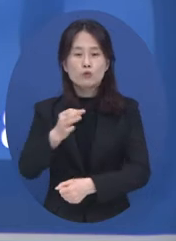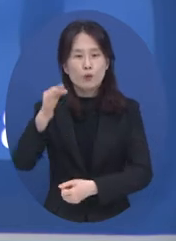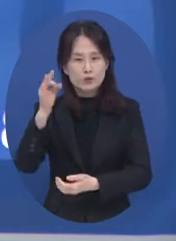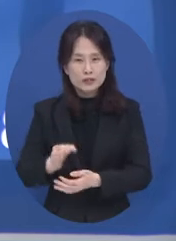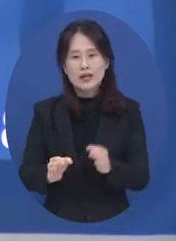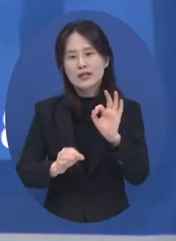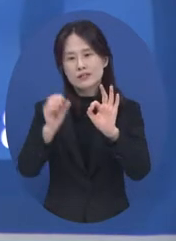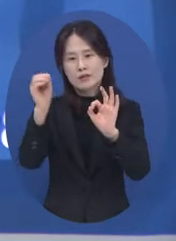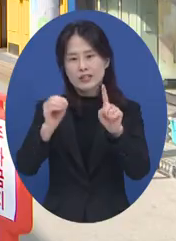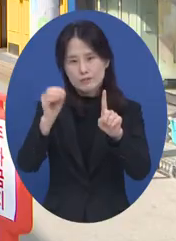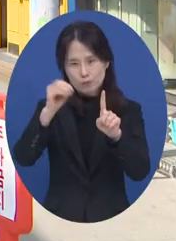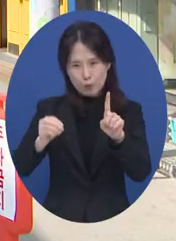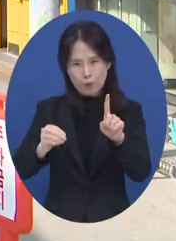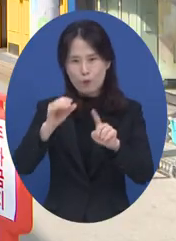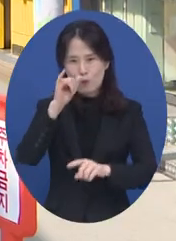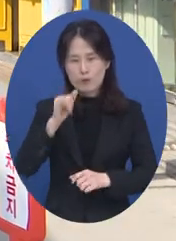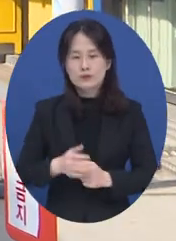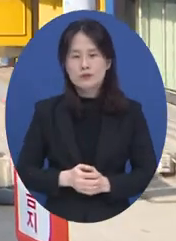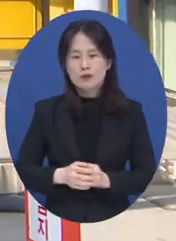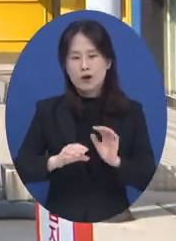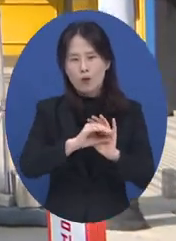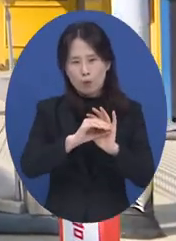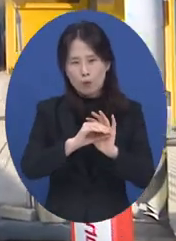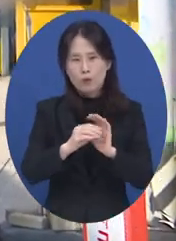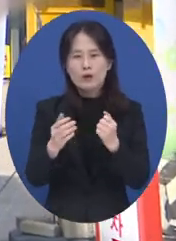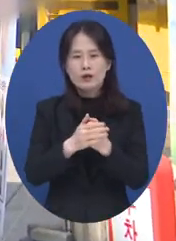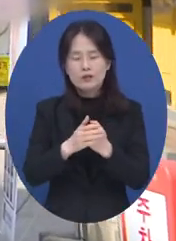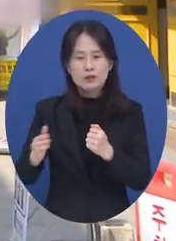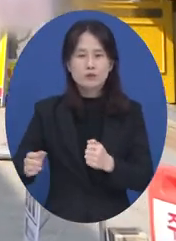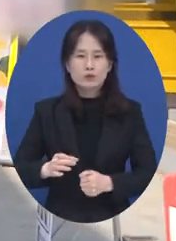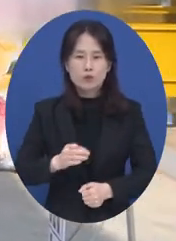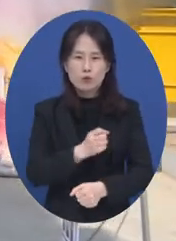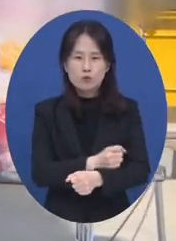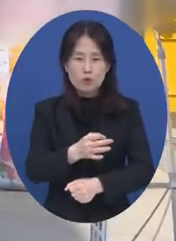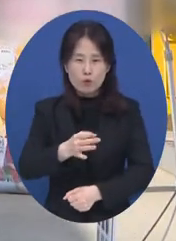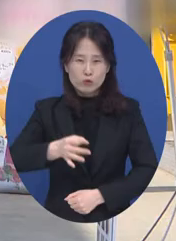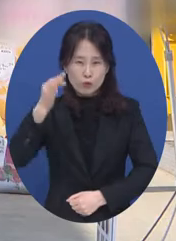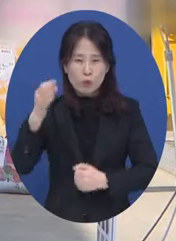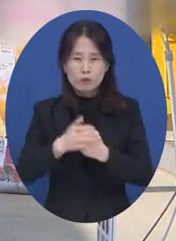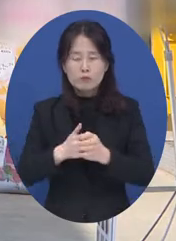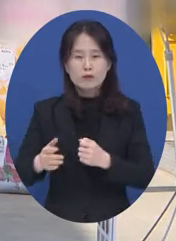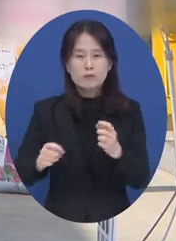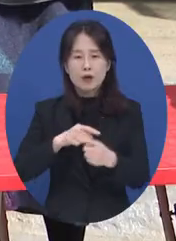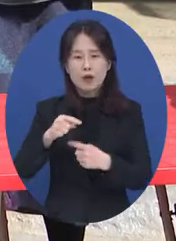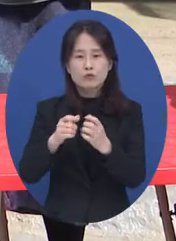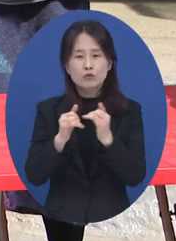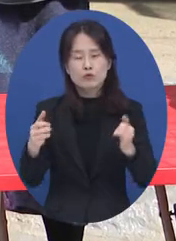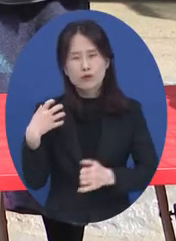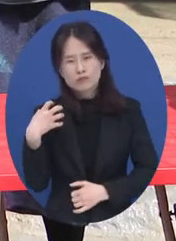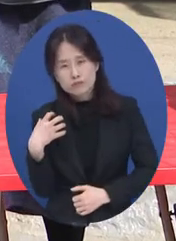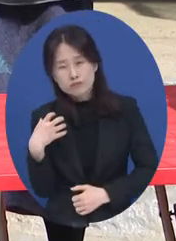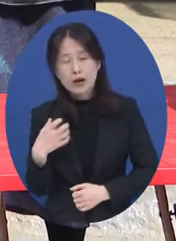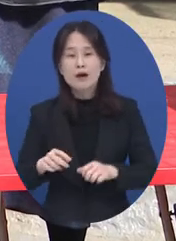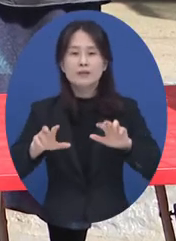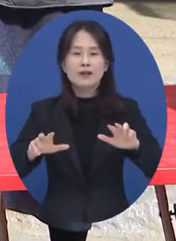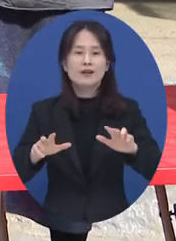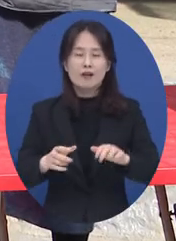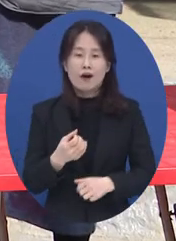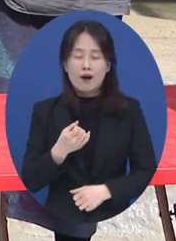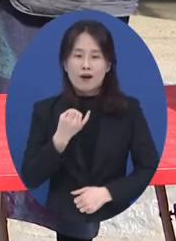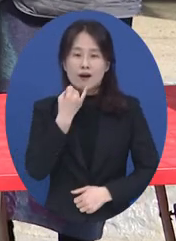저렴한 중개수수료. 코로나 사태와 민간 배달앱의 높은 수수료 탓에 이중고를 겪던 상인들에게 단비가 되고